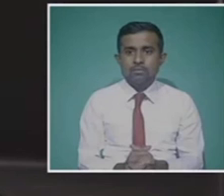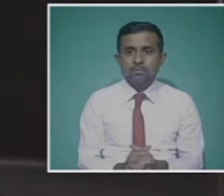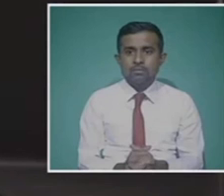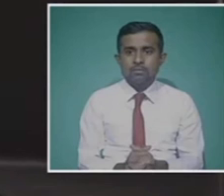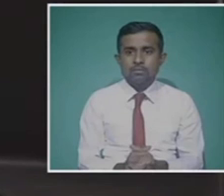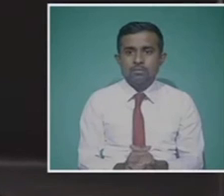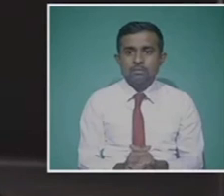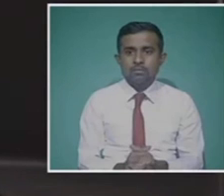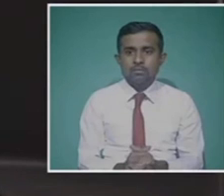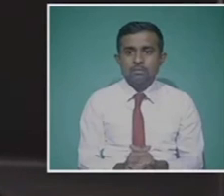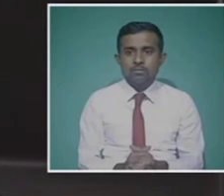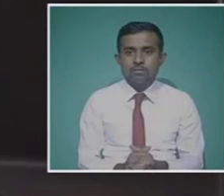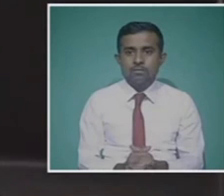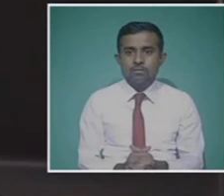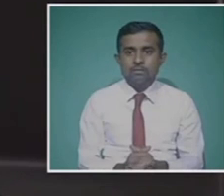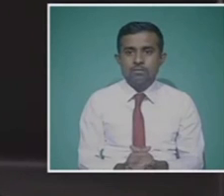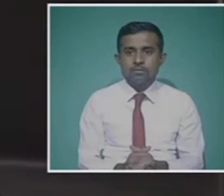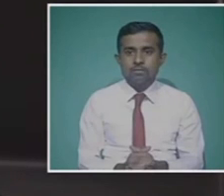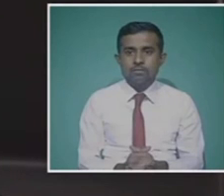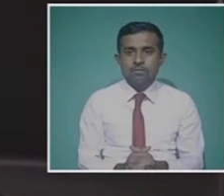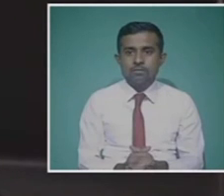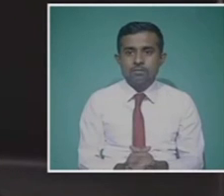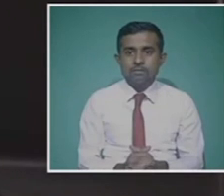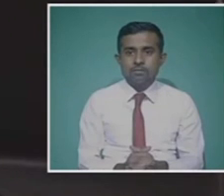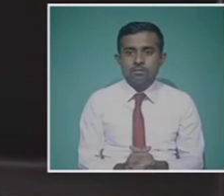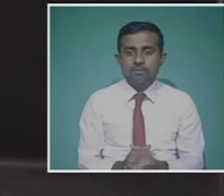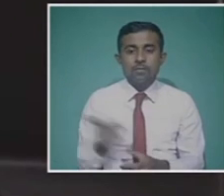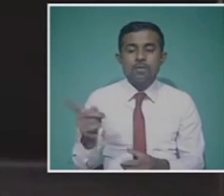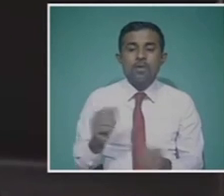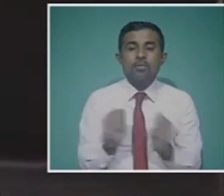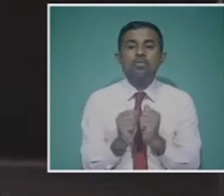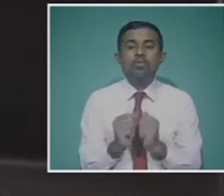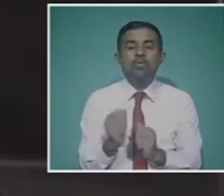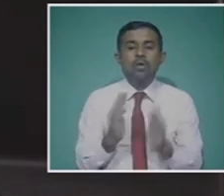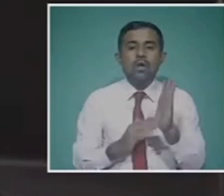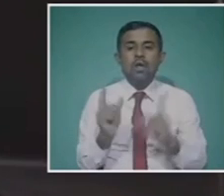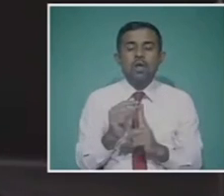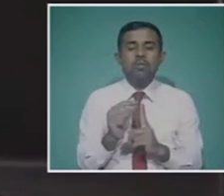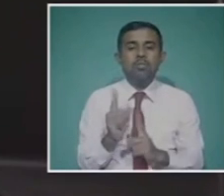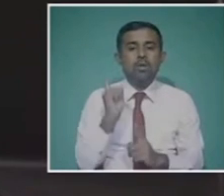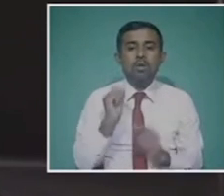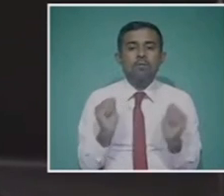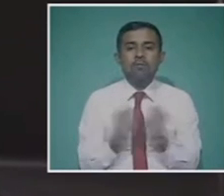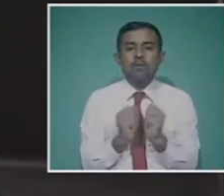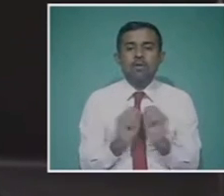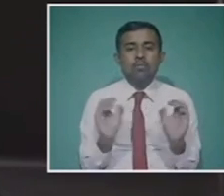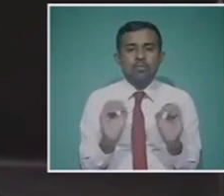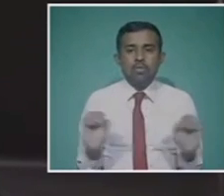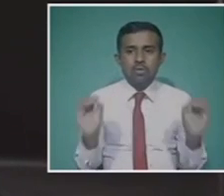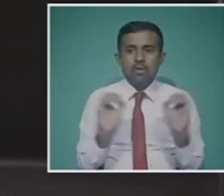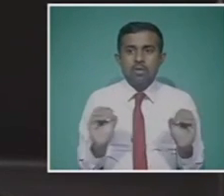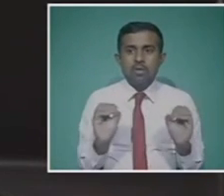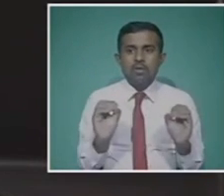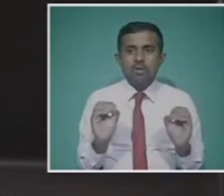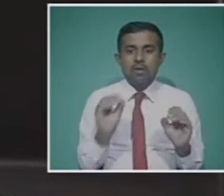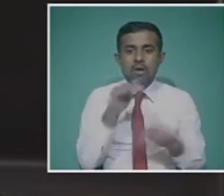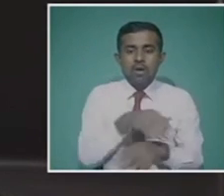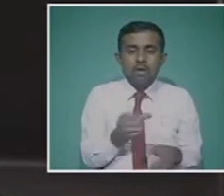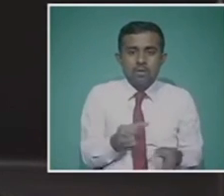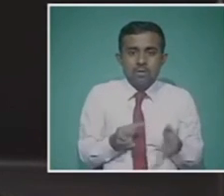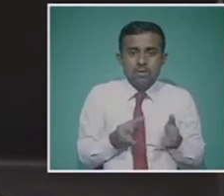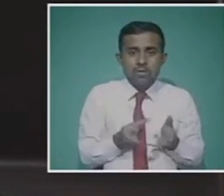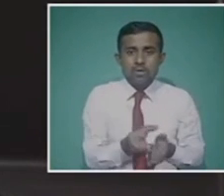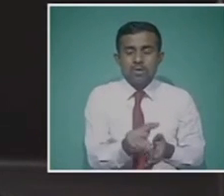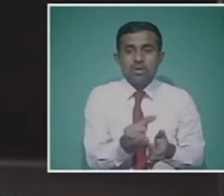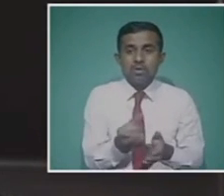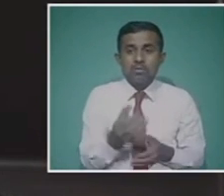ඒනොද මං කියන එක දැන් මෙයා මොනවද කරේ ඇමරිකාවේ මේක වලක් ගන්න මුකුත් නැහැ අලියගල් කපලා